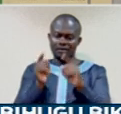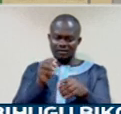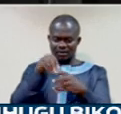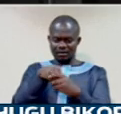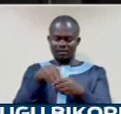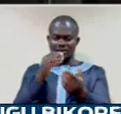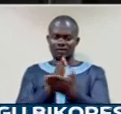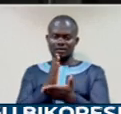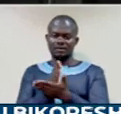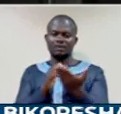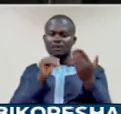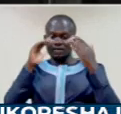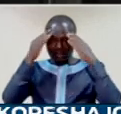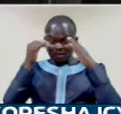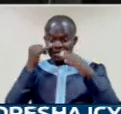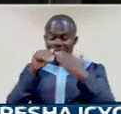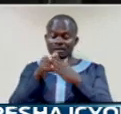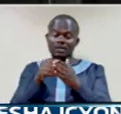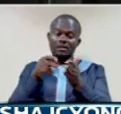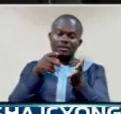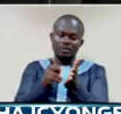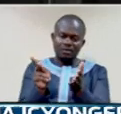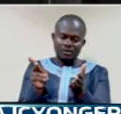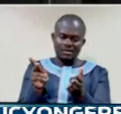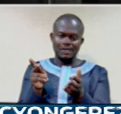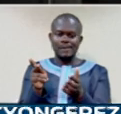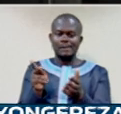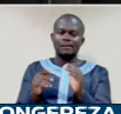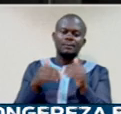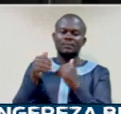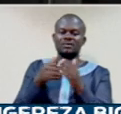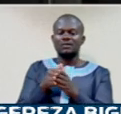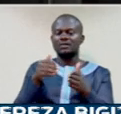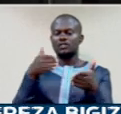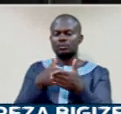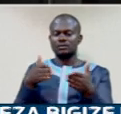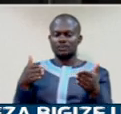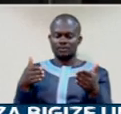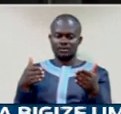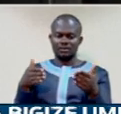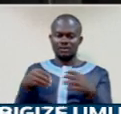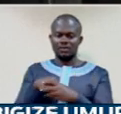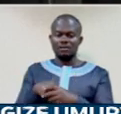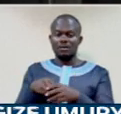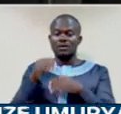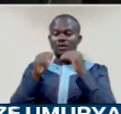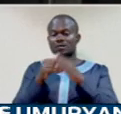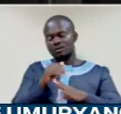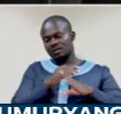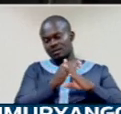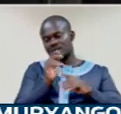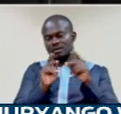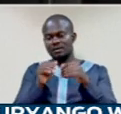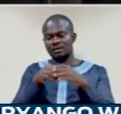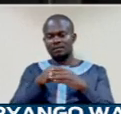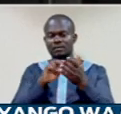mu byukuri utamenya niba ari nabaguzi ugasanga bishe na cyamunara. Mu rwego rwo gukumira bene abo bantu rero mu